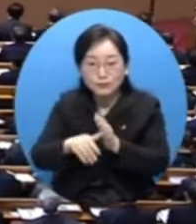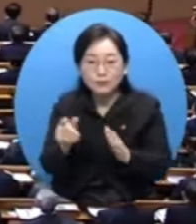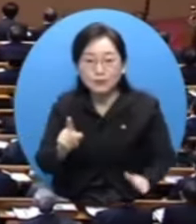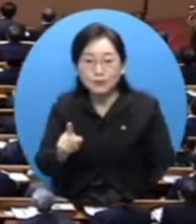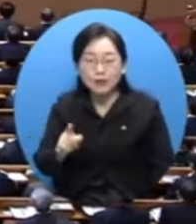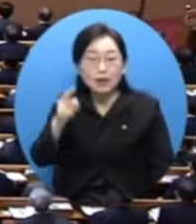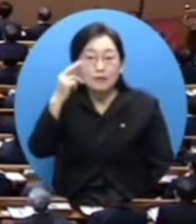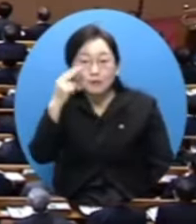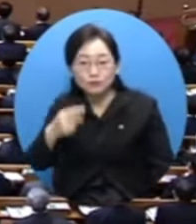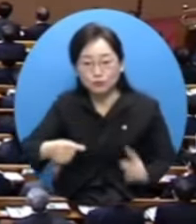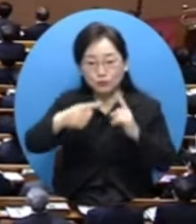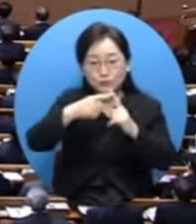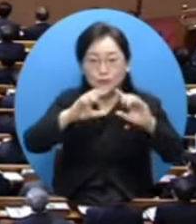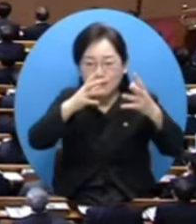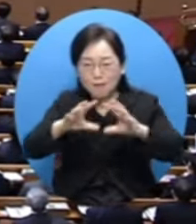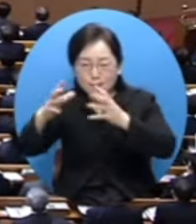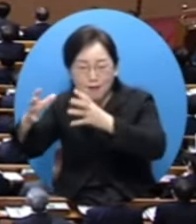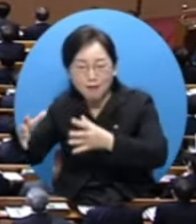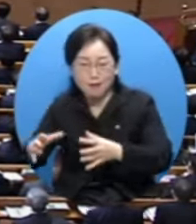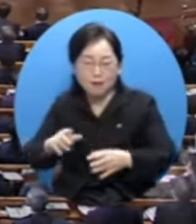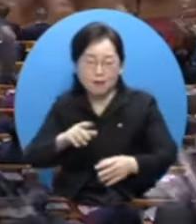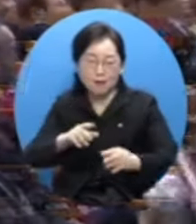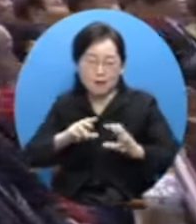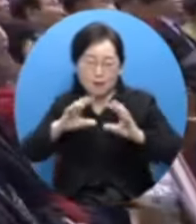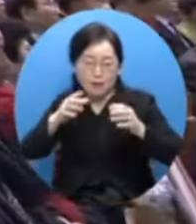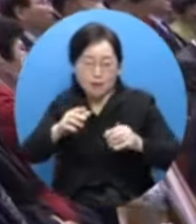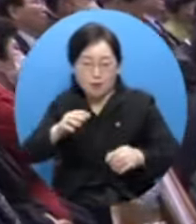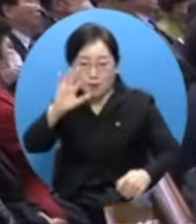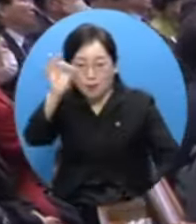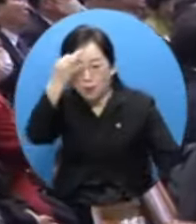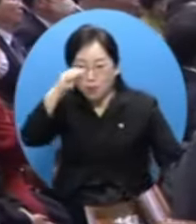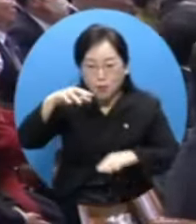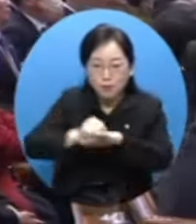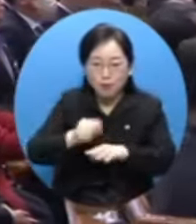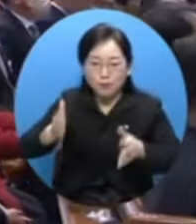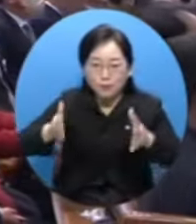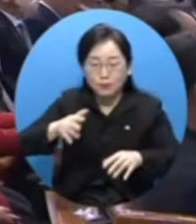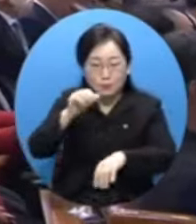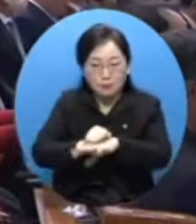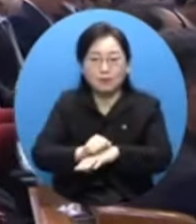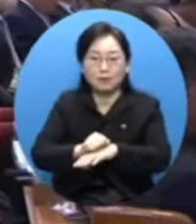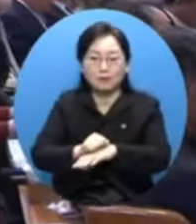미국, 스위스 등의 세계 신기록을 가진 우승 후보들이 많았기 때문에